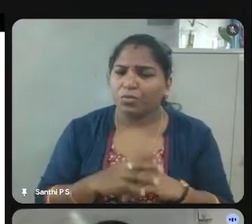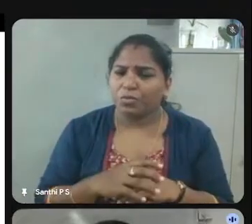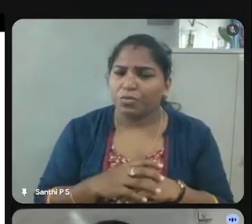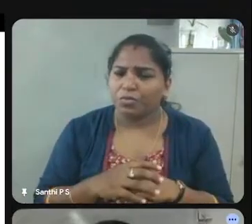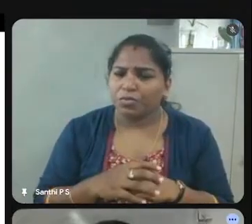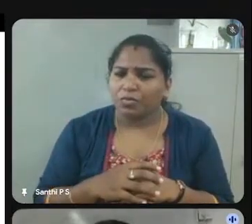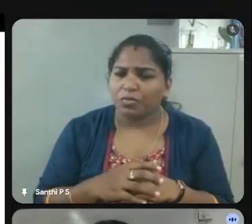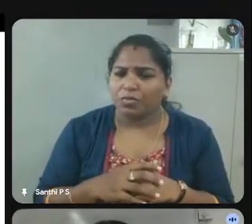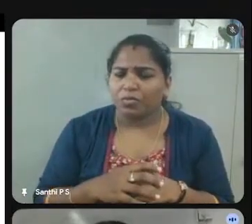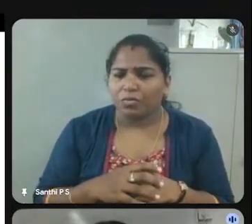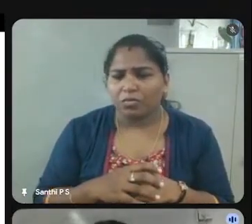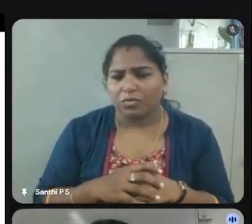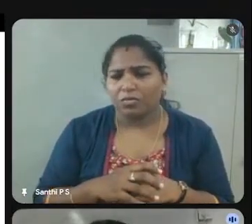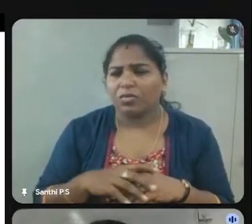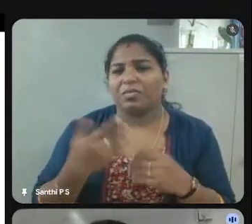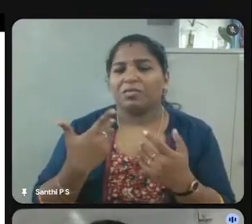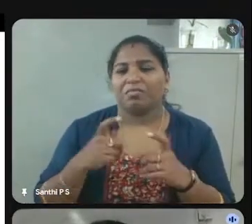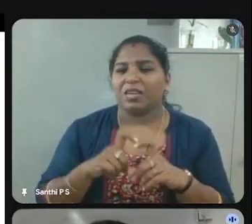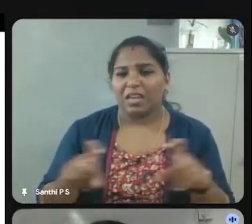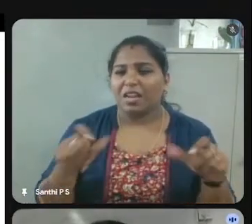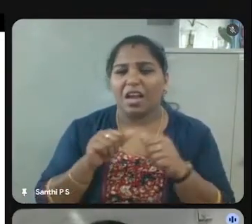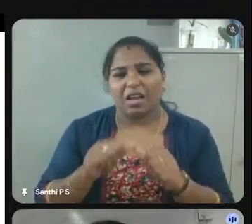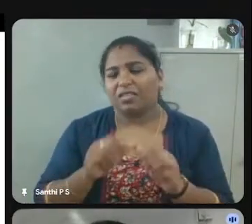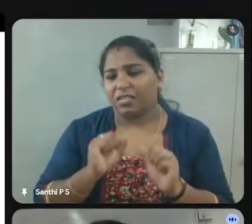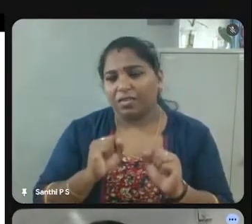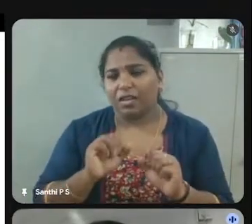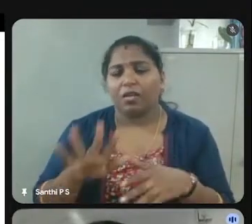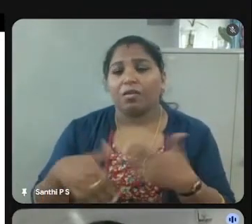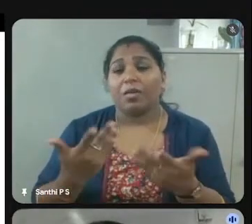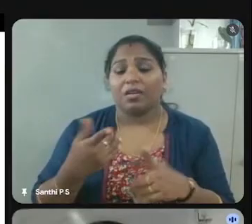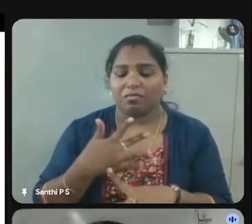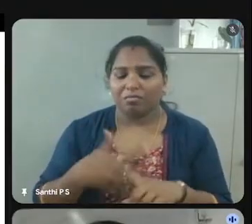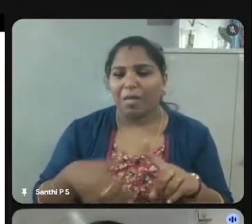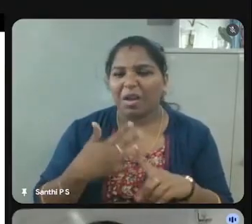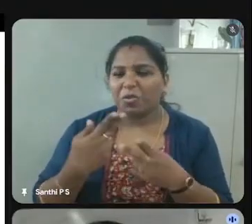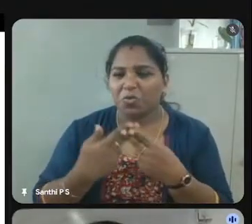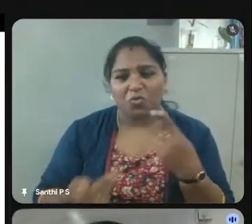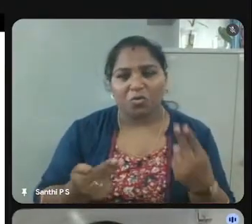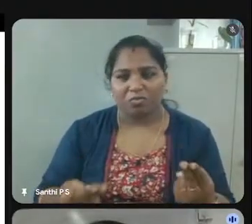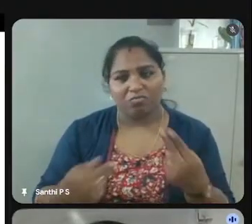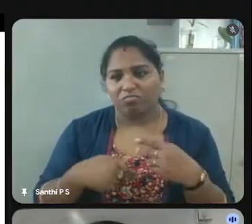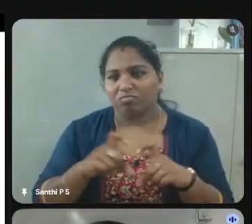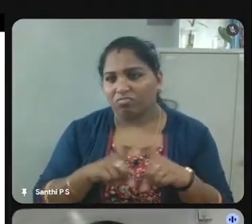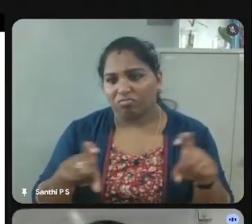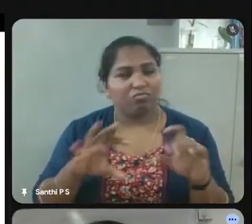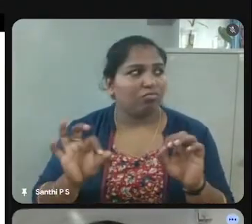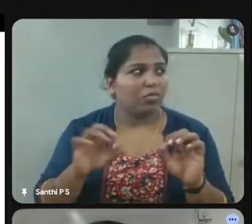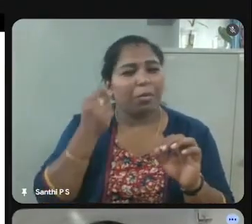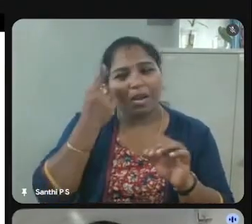ഓക്കെ, ഇപ്പോ ഒരു വ്യക്തമായിട്ട് മറുപടി പറയാൻ ഞങ്ങൾക്ക് സാധിക്കുന്നില്ല. കാര്യം കിട്ടുന്ന ഇൻഫർമേഷൻസ് പ്രോപ്പറായിട്ട് നമുക്ക്